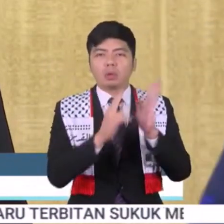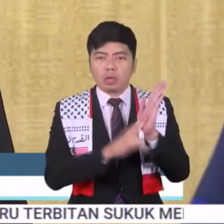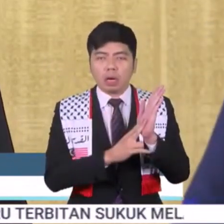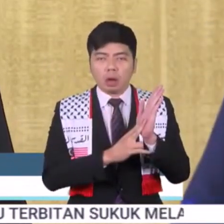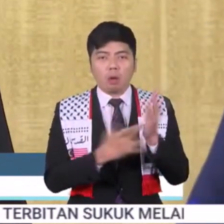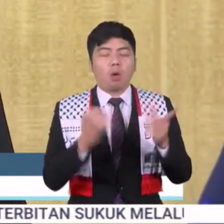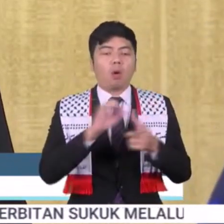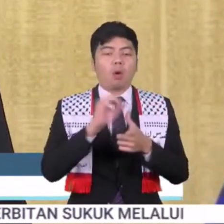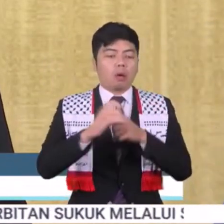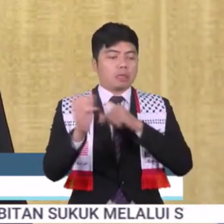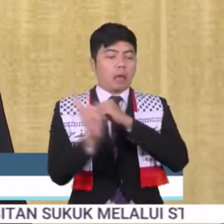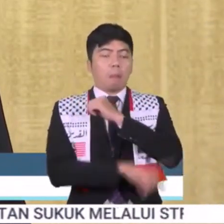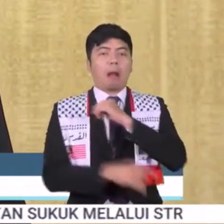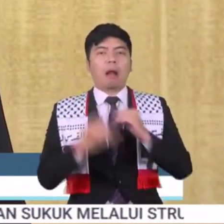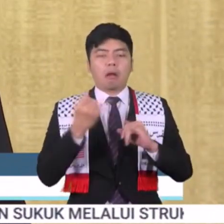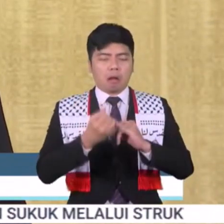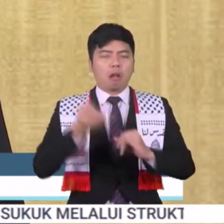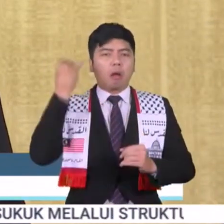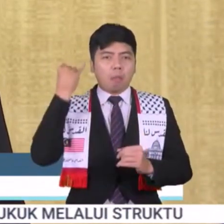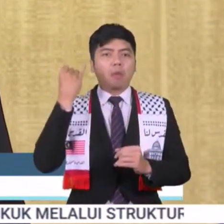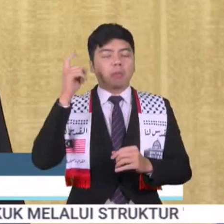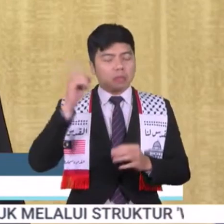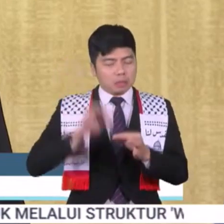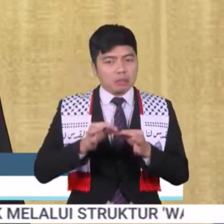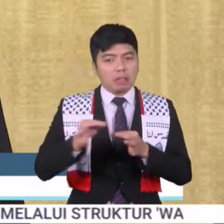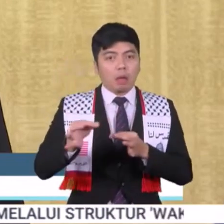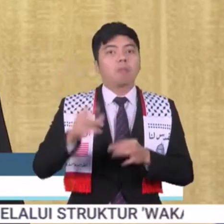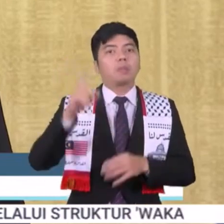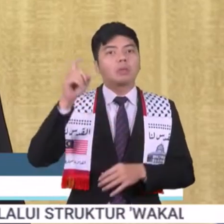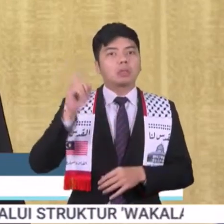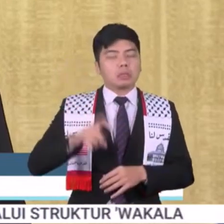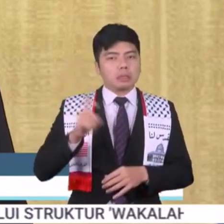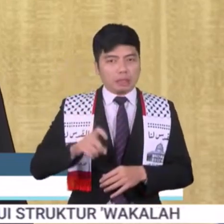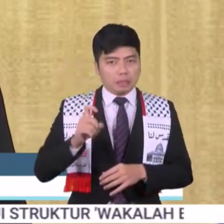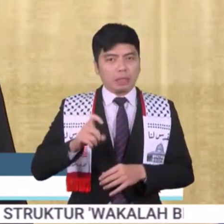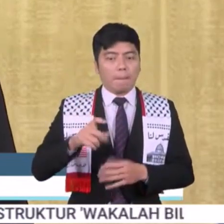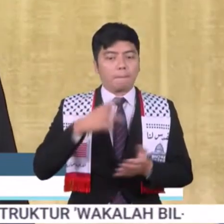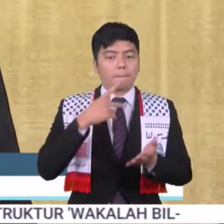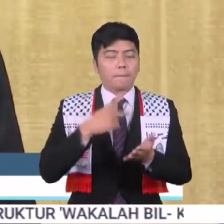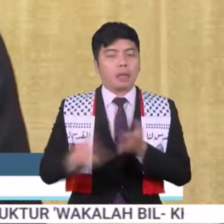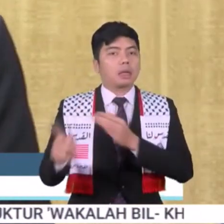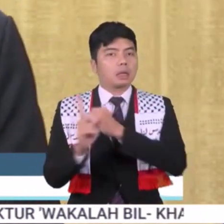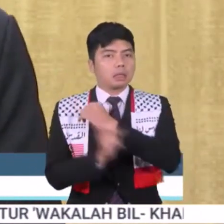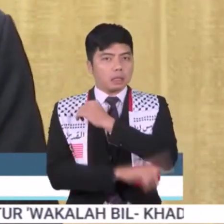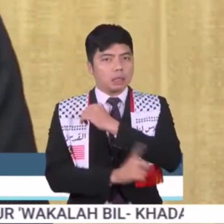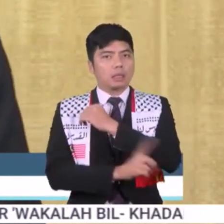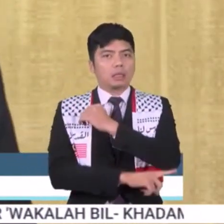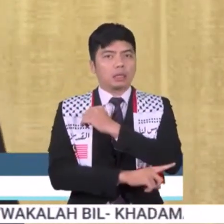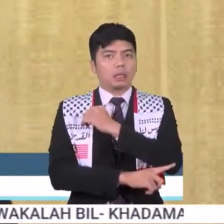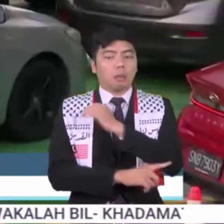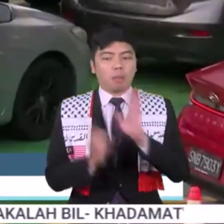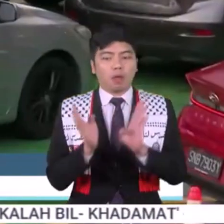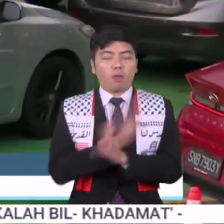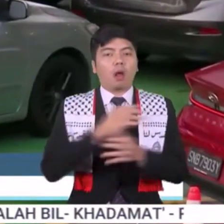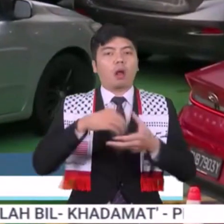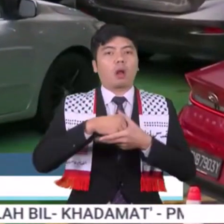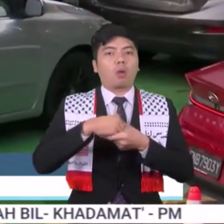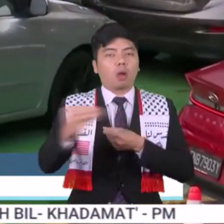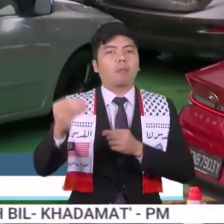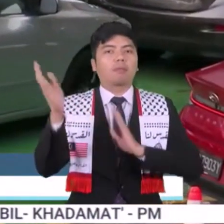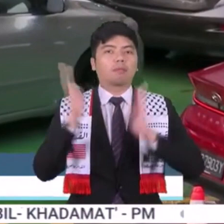tertunggak, dia mesti selesaikan semua saman terlebih dahulu sebelum dibenarkan keluar daripada Malaysia.